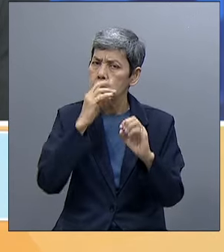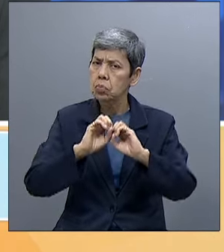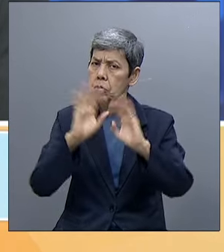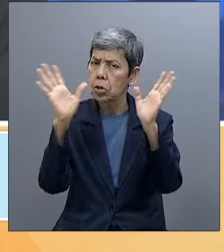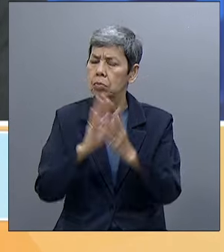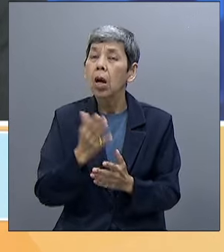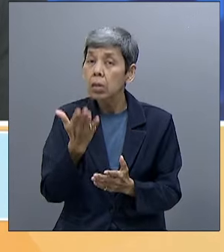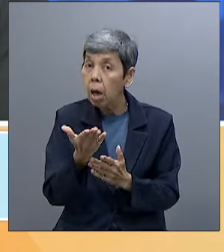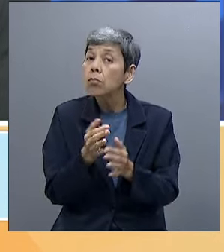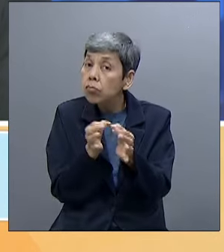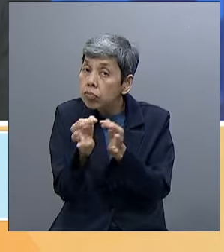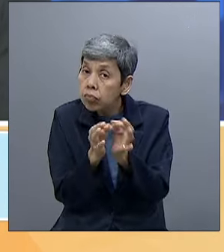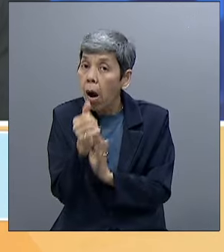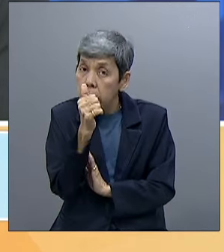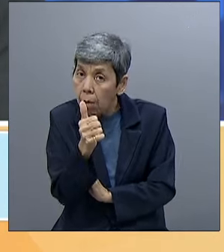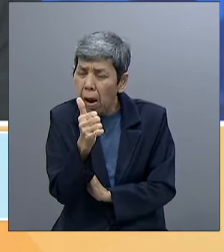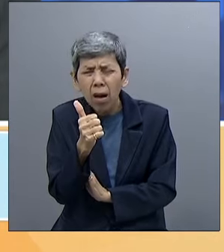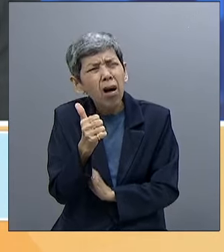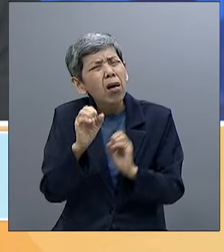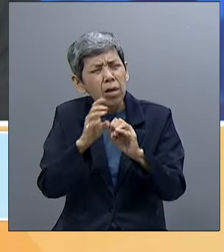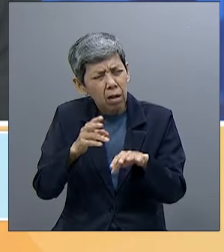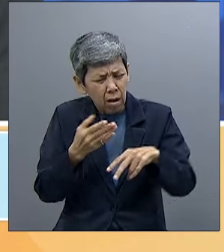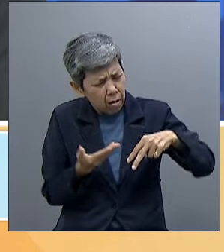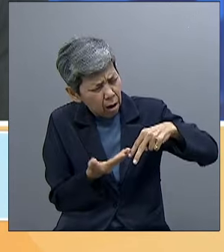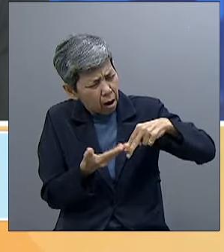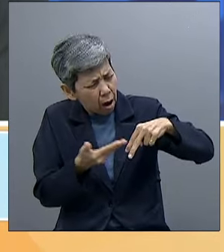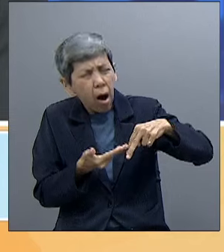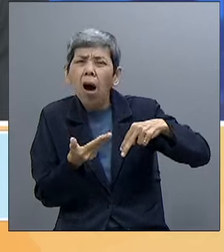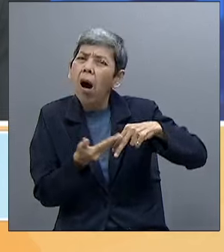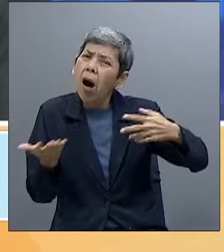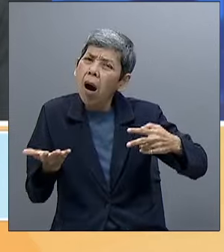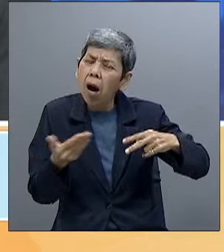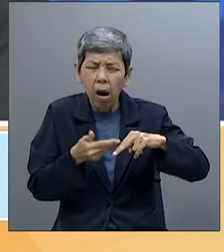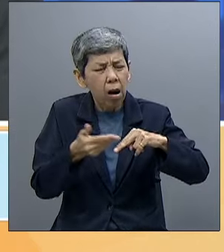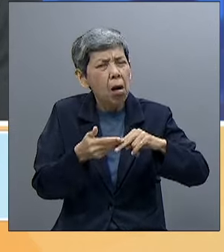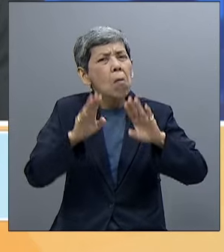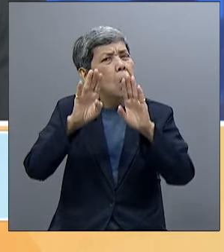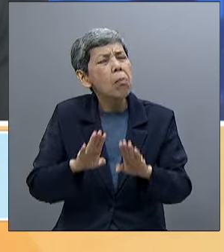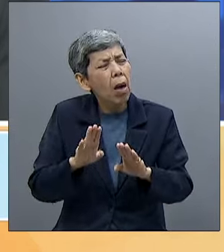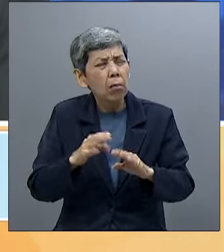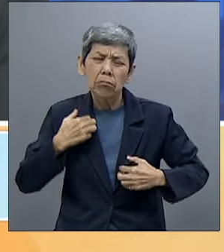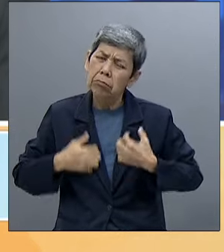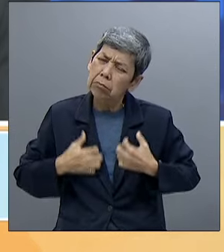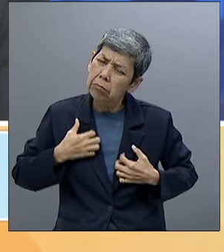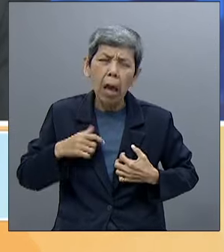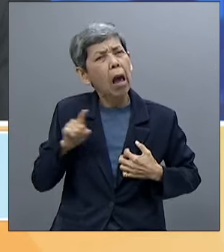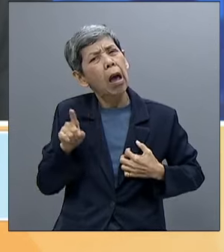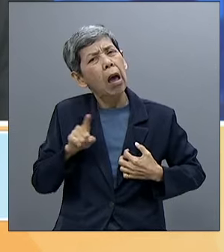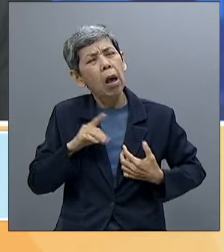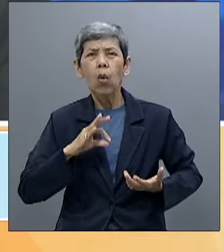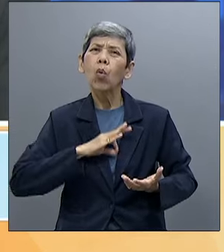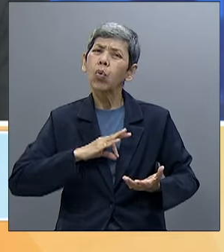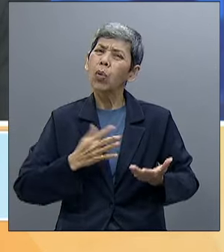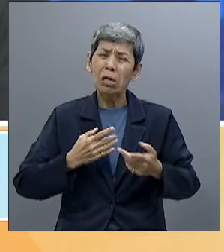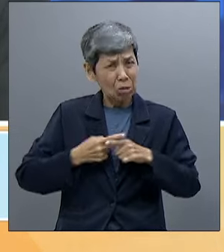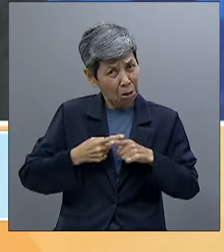อยากให้อาจารย์หมอขยายความแล้วก็ความชัดเจนของการเกิดโรคเยว่ามันต้องอ่าไม่สุกแค่ไหนมันต้องรู้สึกถึงขั้นไหนต้องเจ็บ